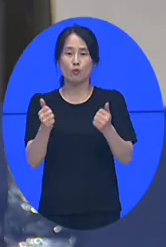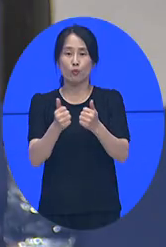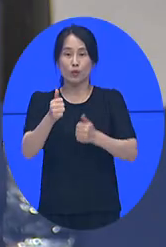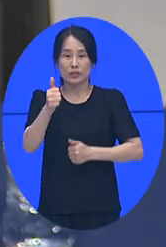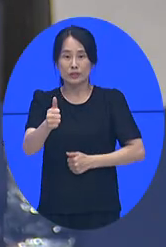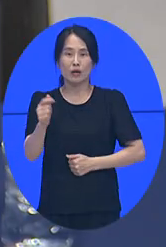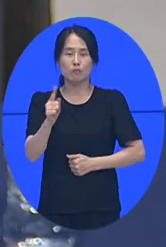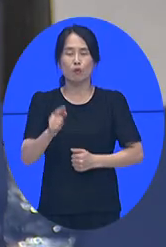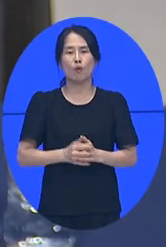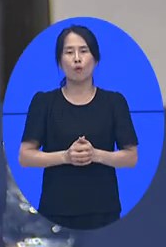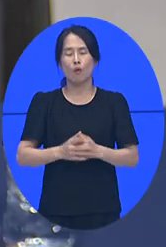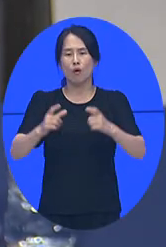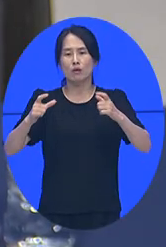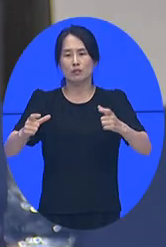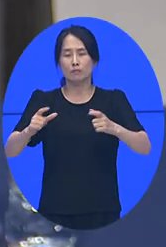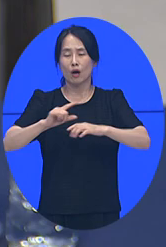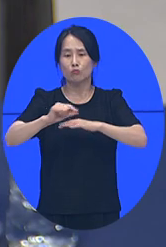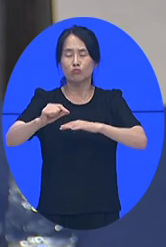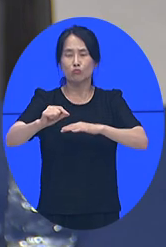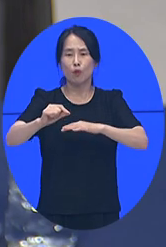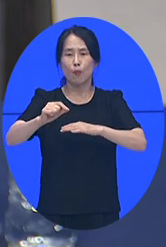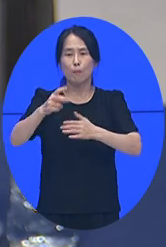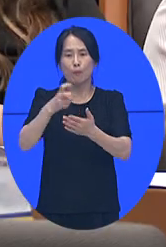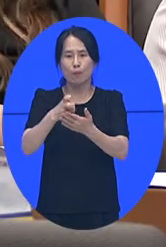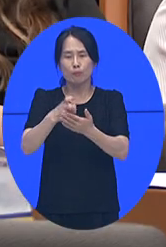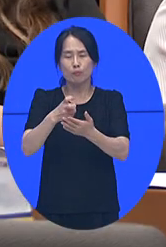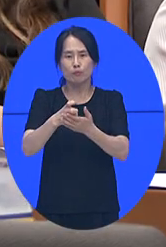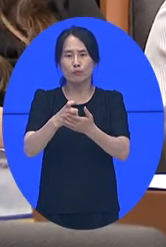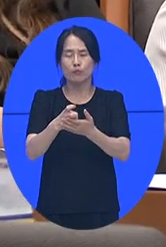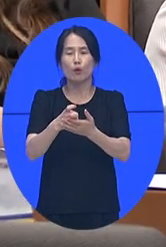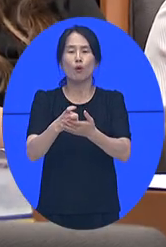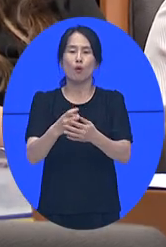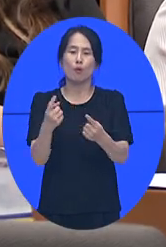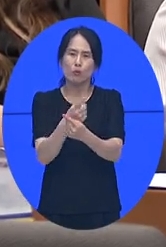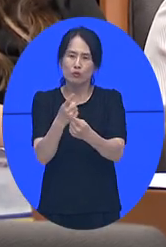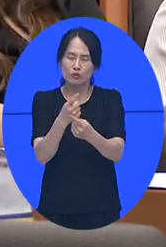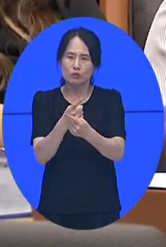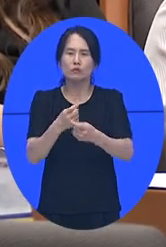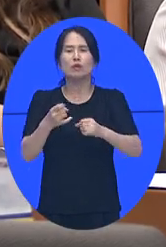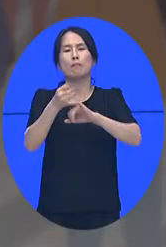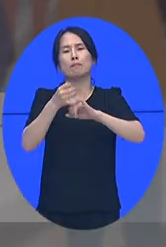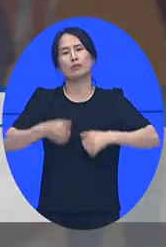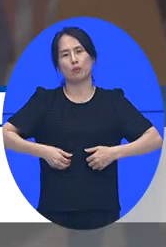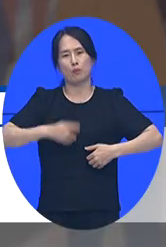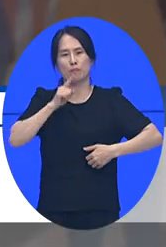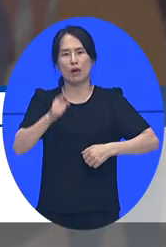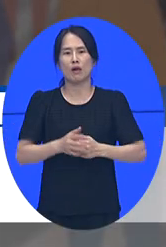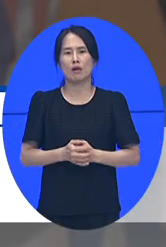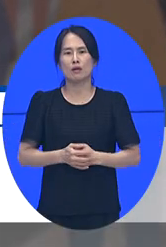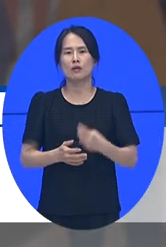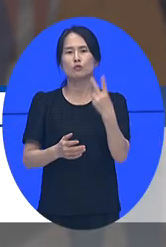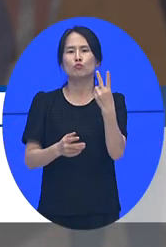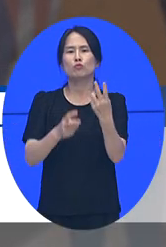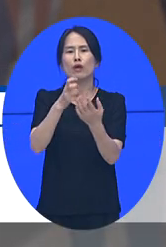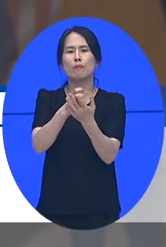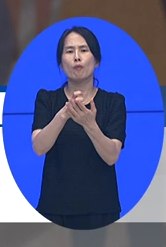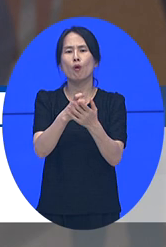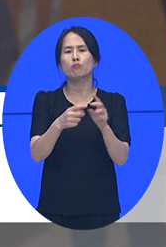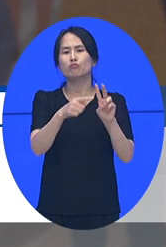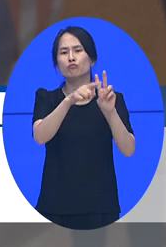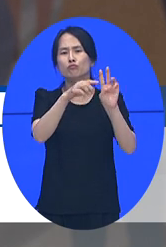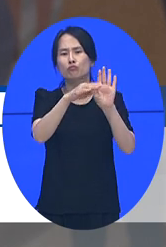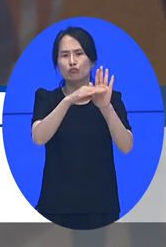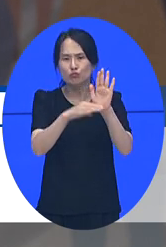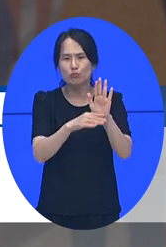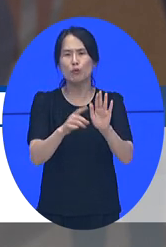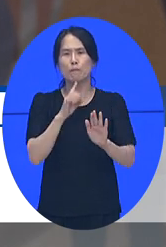핏불이 민주주의를 시연하고 지방분권형 헌법 개정도 반드시 병행돼야 한다고 했습니다 단 두 개의 헌법 조문망으로